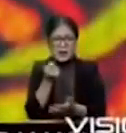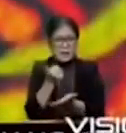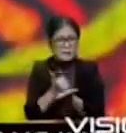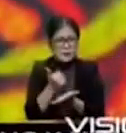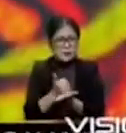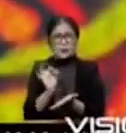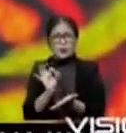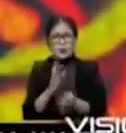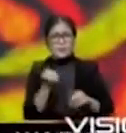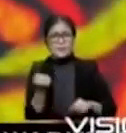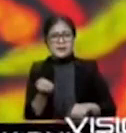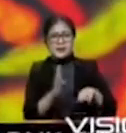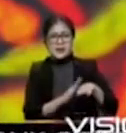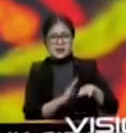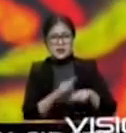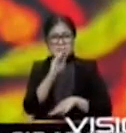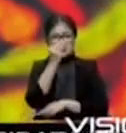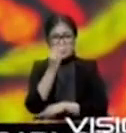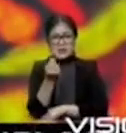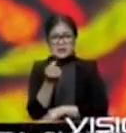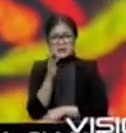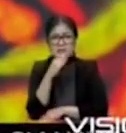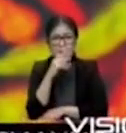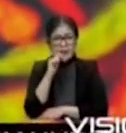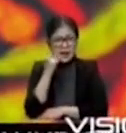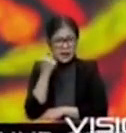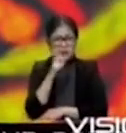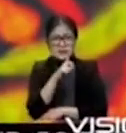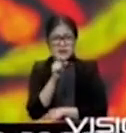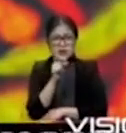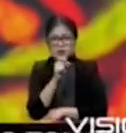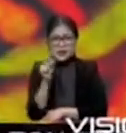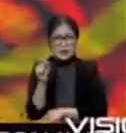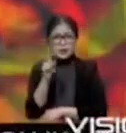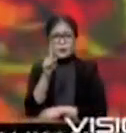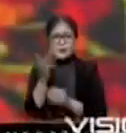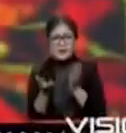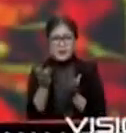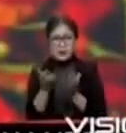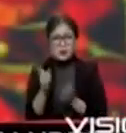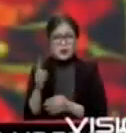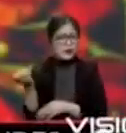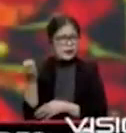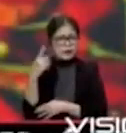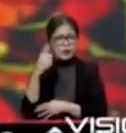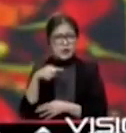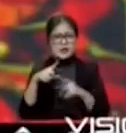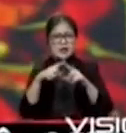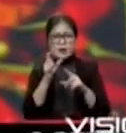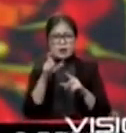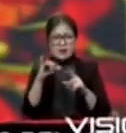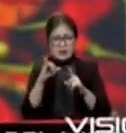tradisional di Jakarta, harga cabai rawit merah mencapai Rp100.000 per kilogram. Dan berikut liputan Dilami Aulia dari